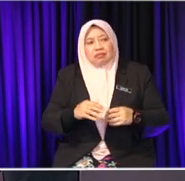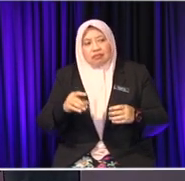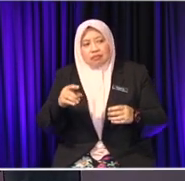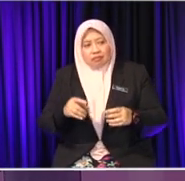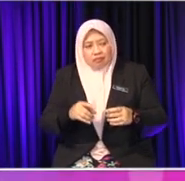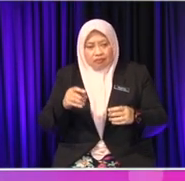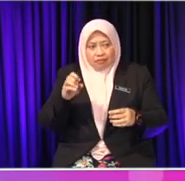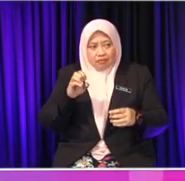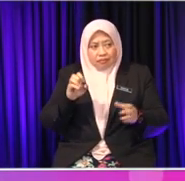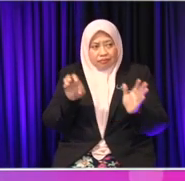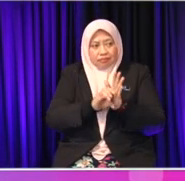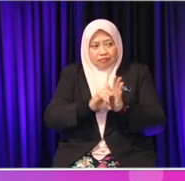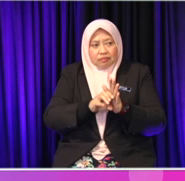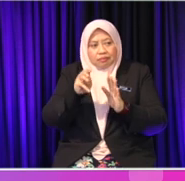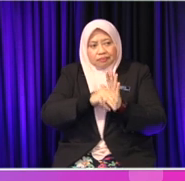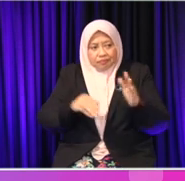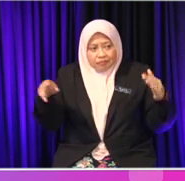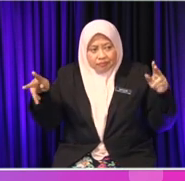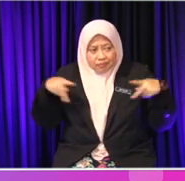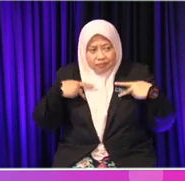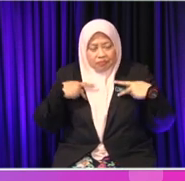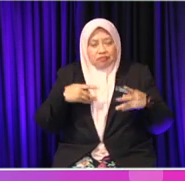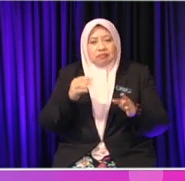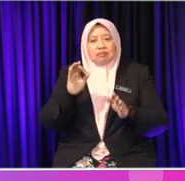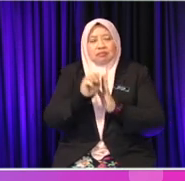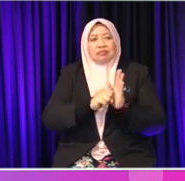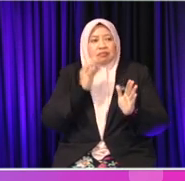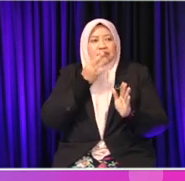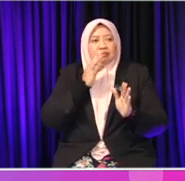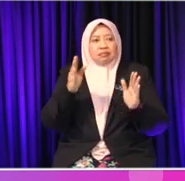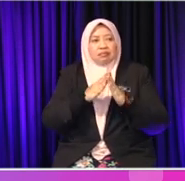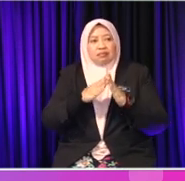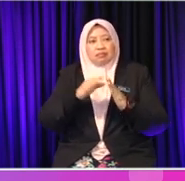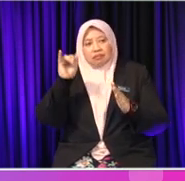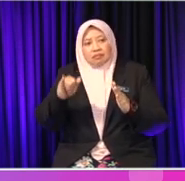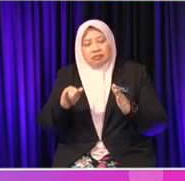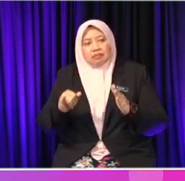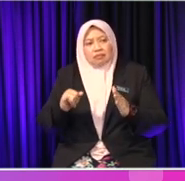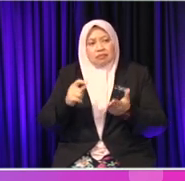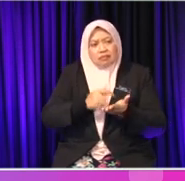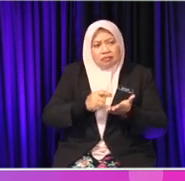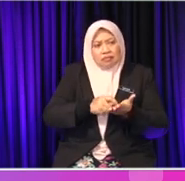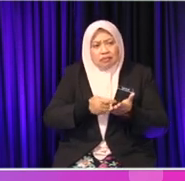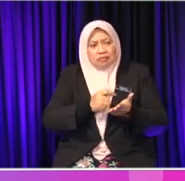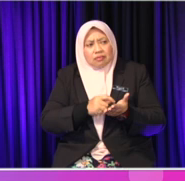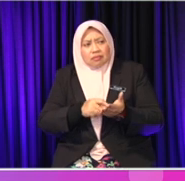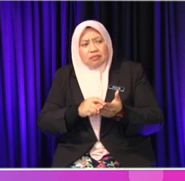ada sebuah rumah yang ditaksirkan bernilai 280.000 menawarkan